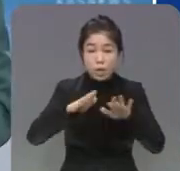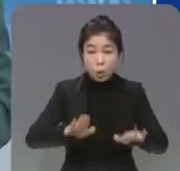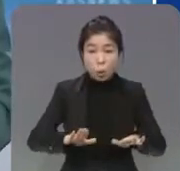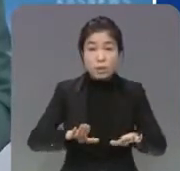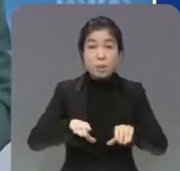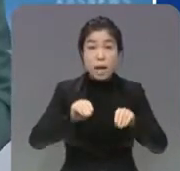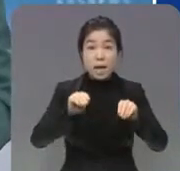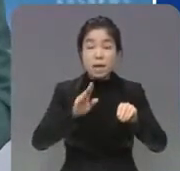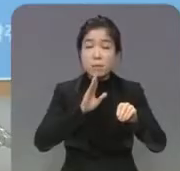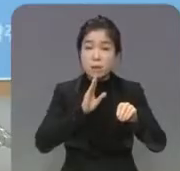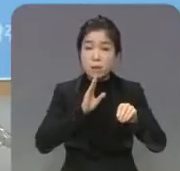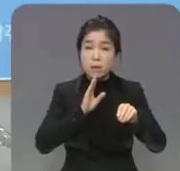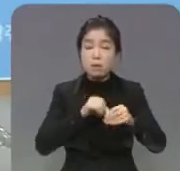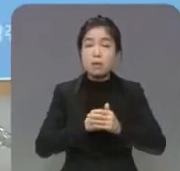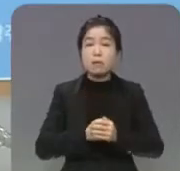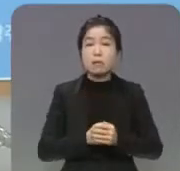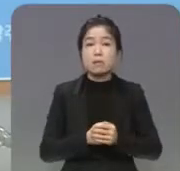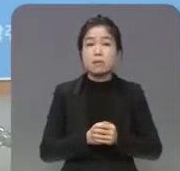중단된다면서요?